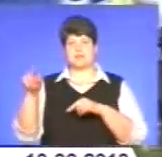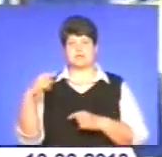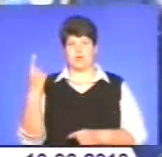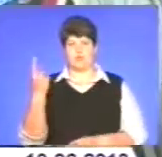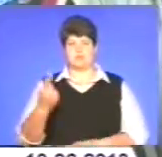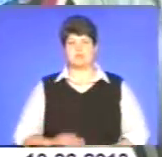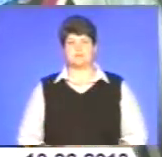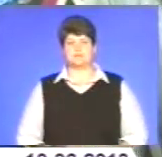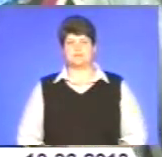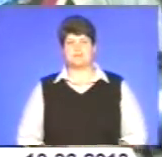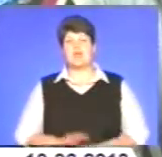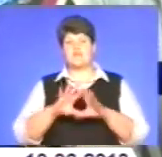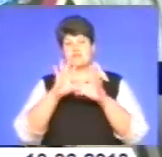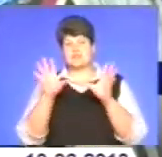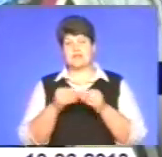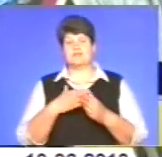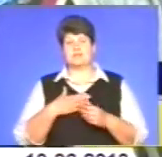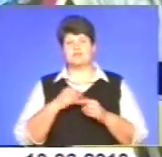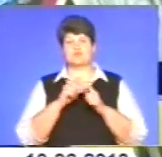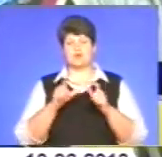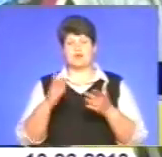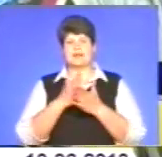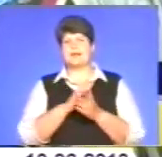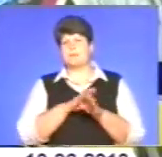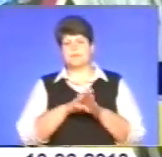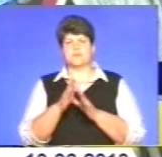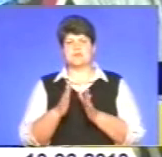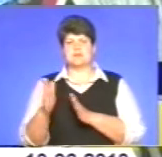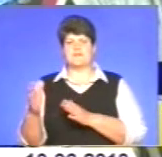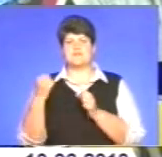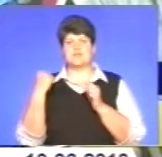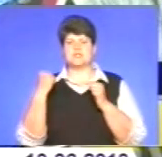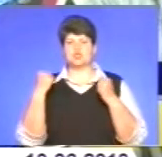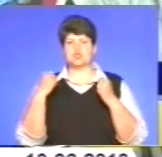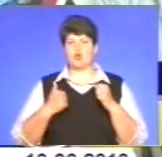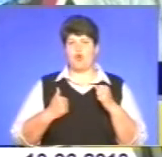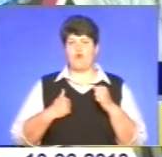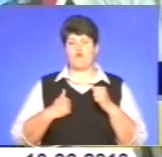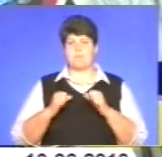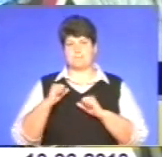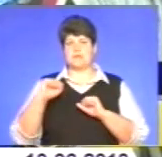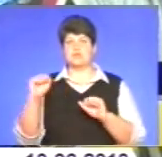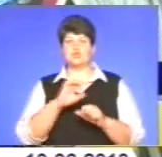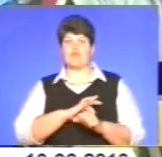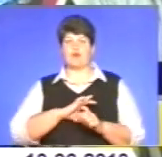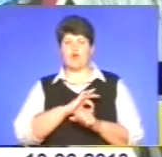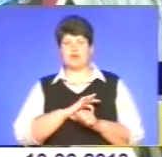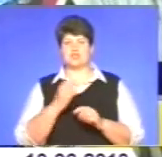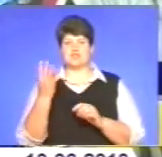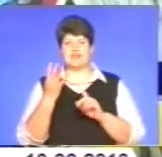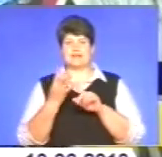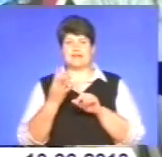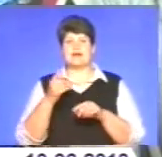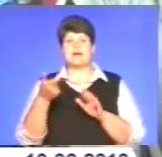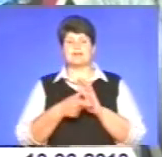області. Взагалі в нас в школі вибудована ціла система військово-патріотичного виховання. Починаючи з 4-х класів, діти